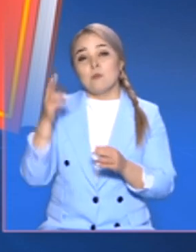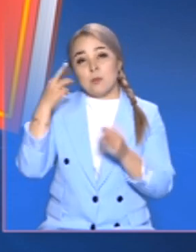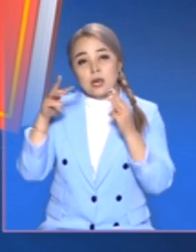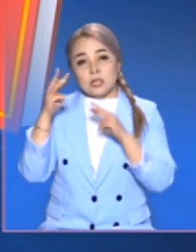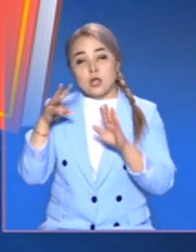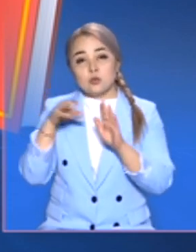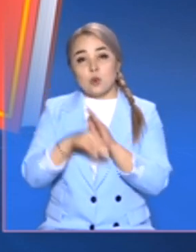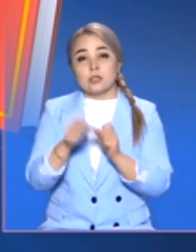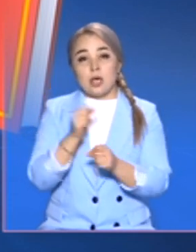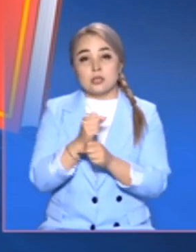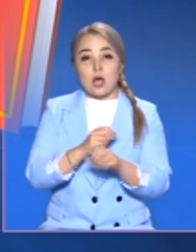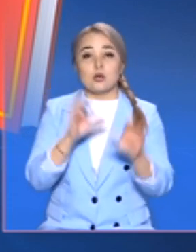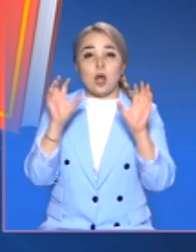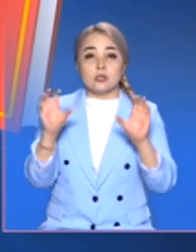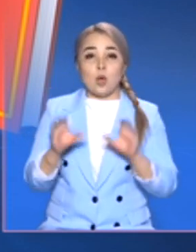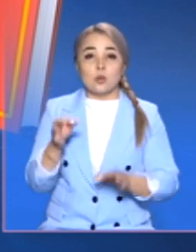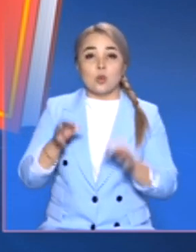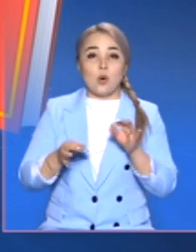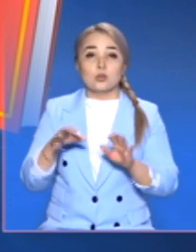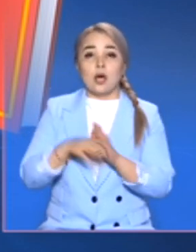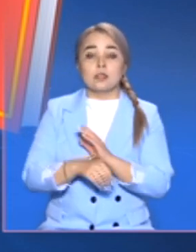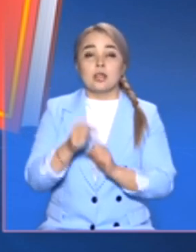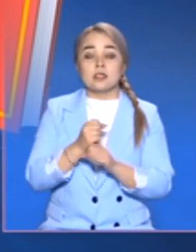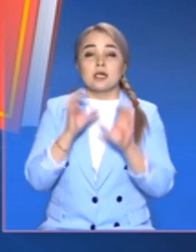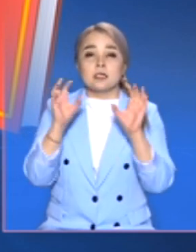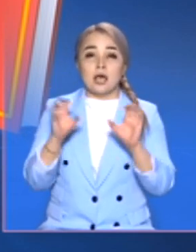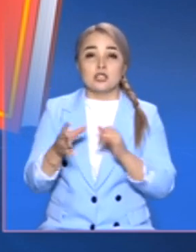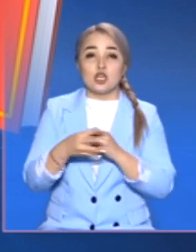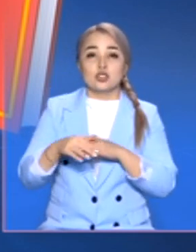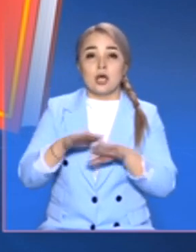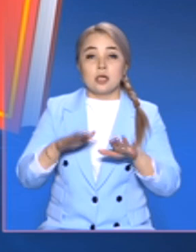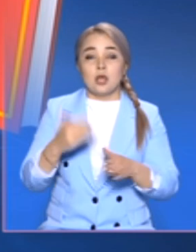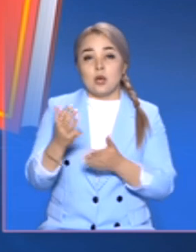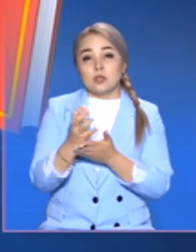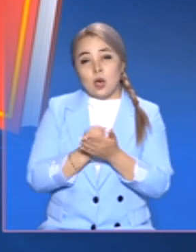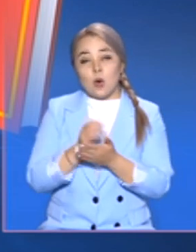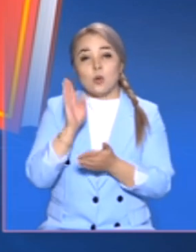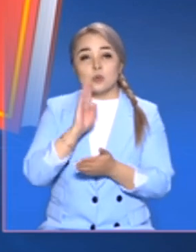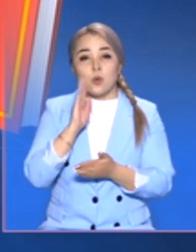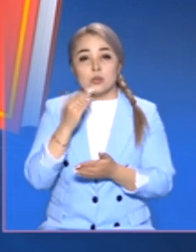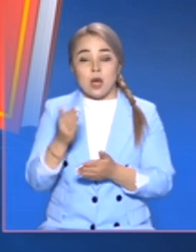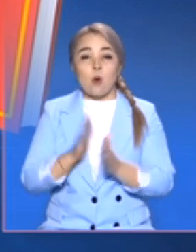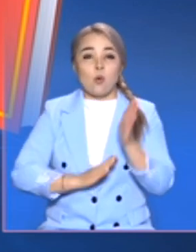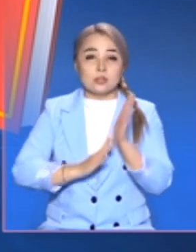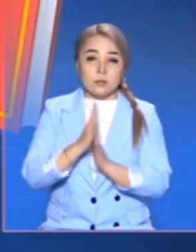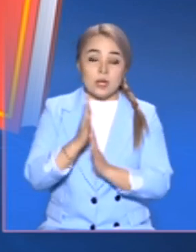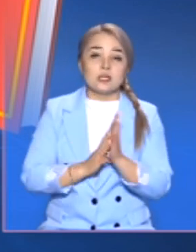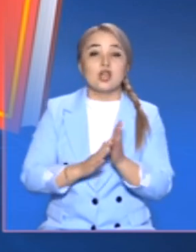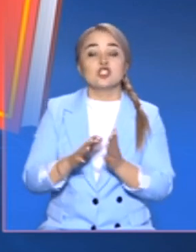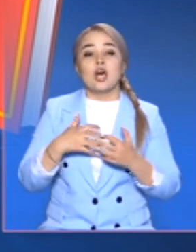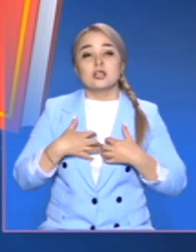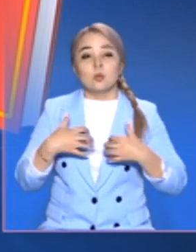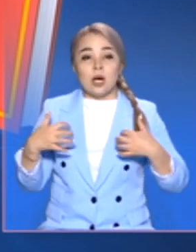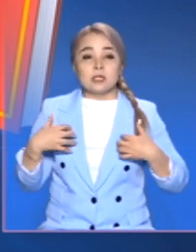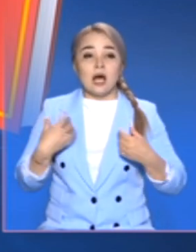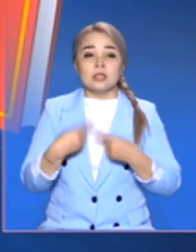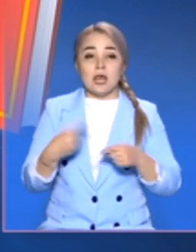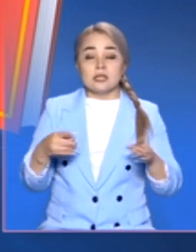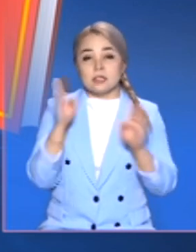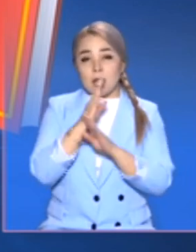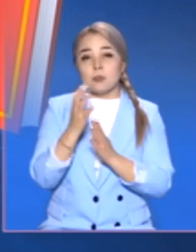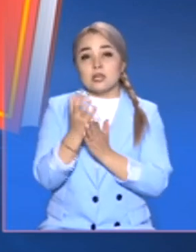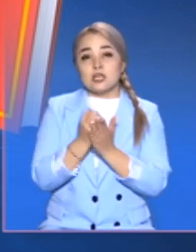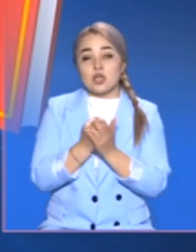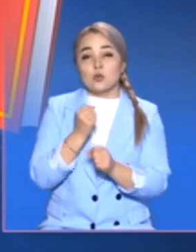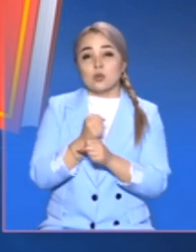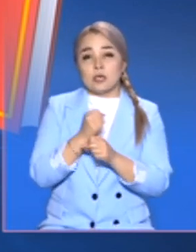енгізіледі. Конституциялық сот құрылады. Ата заңда жер және оның қойнауы, су көздері, өсімдіктер мен жануарлар дүниесі, басқа да табиғи